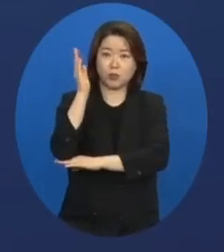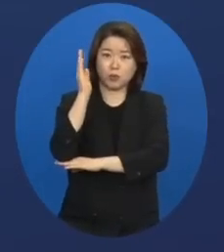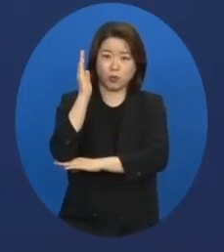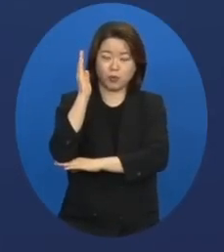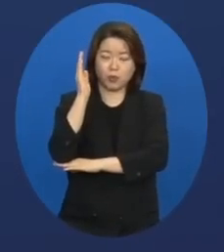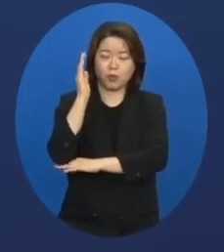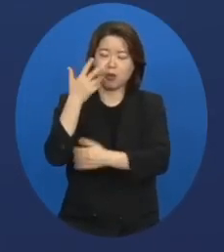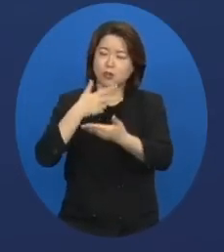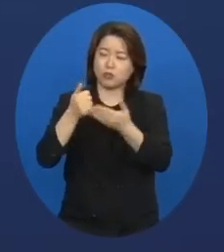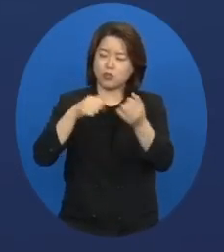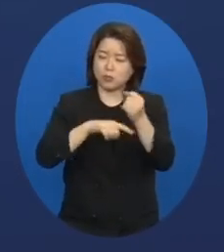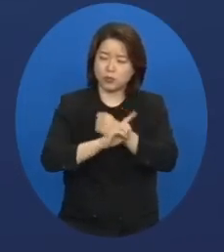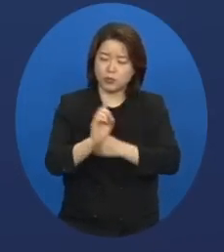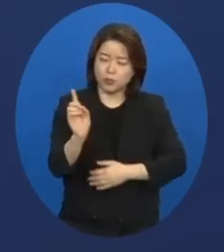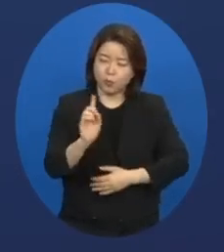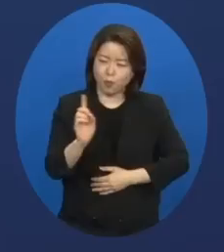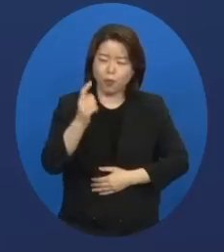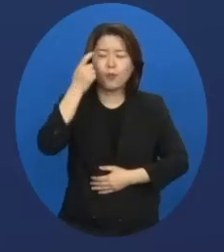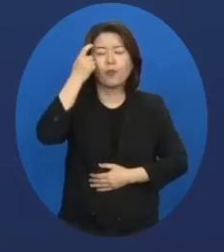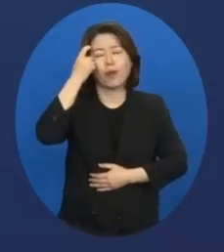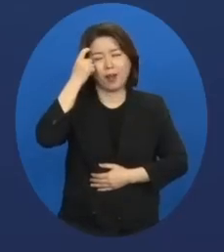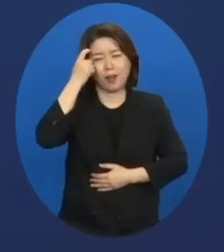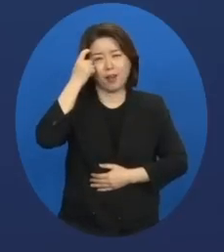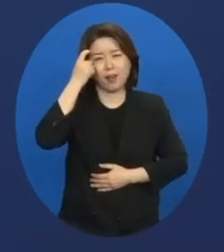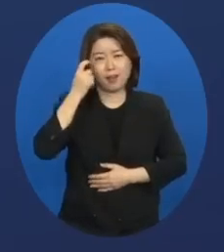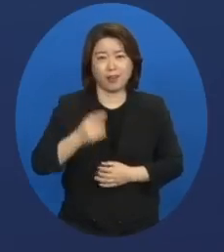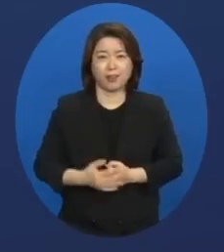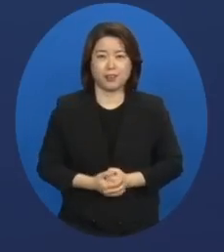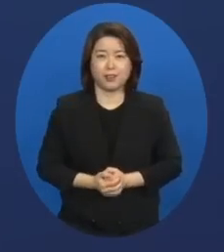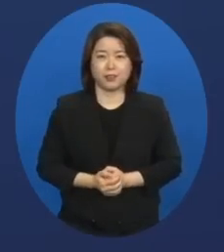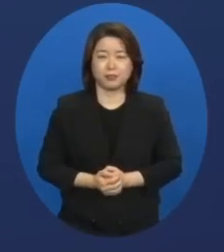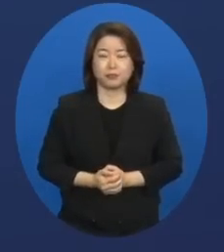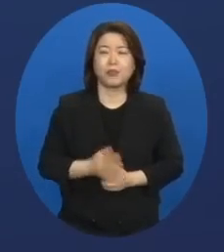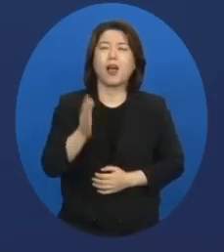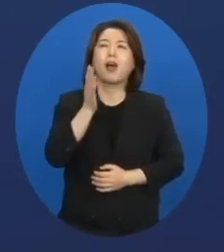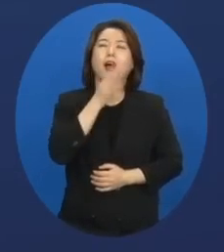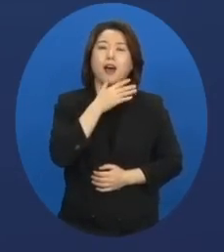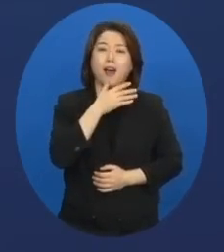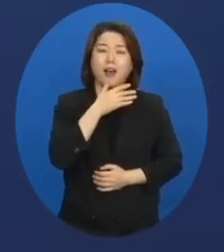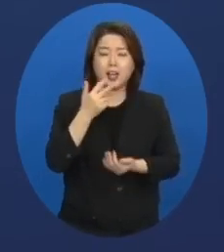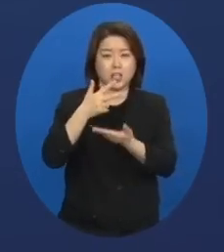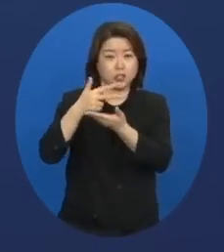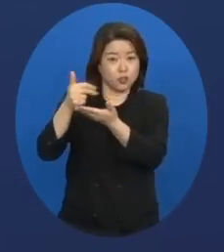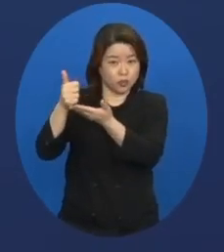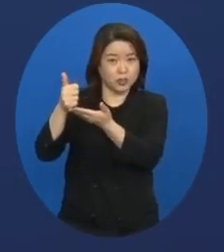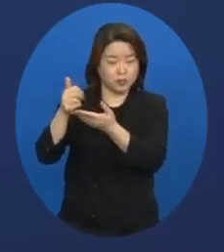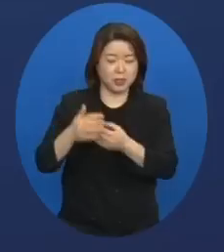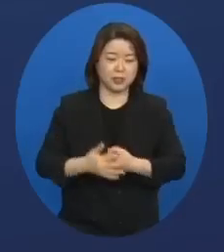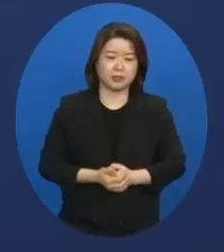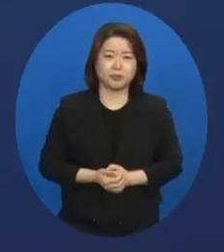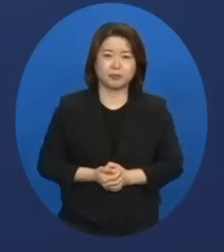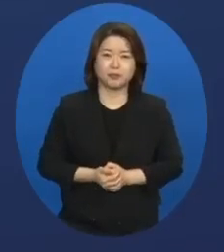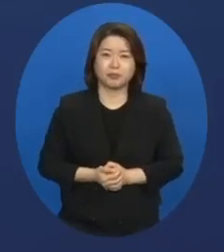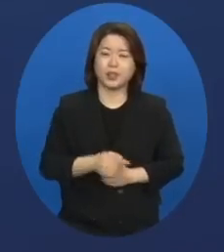주님의 뜻이 무엇일까 묵상했었습니다. 그리고 아, 주님께서 이